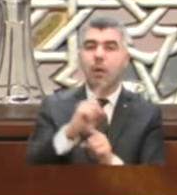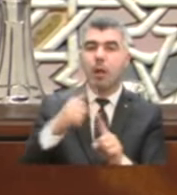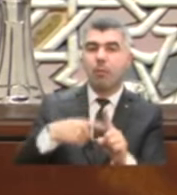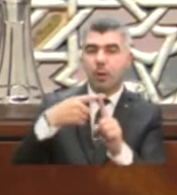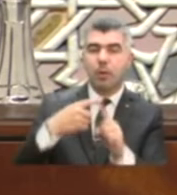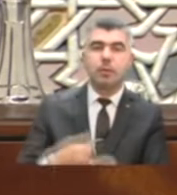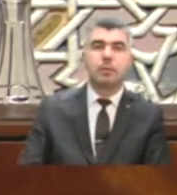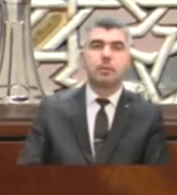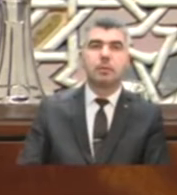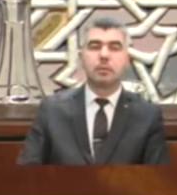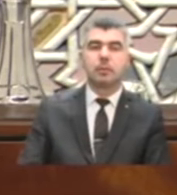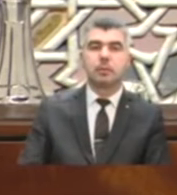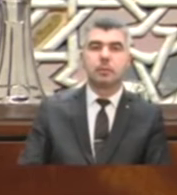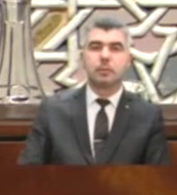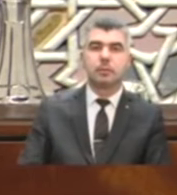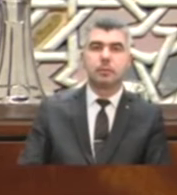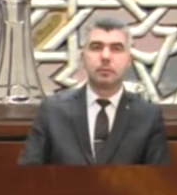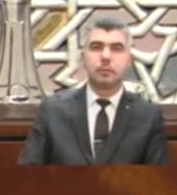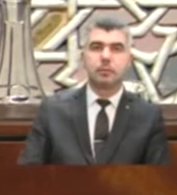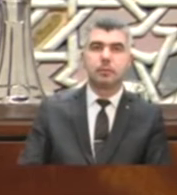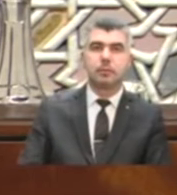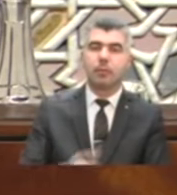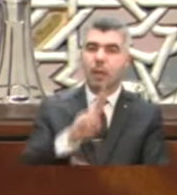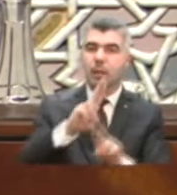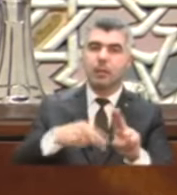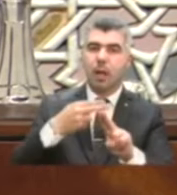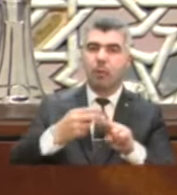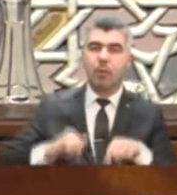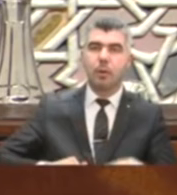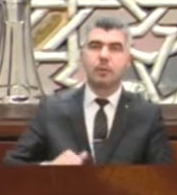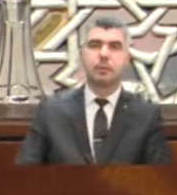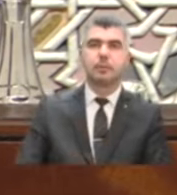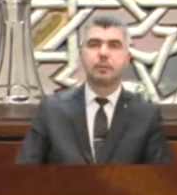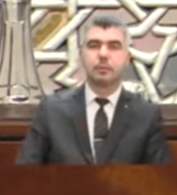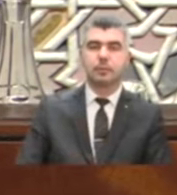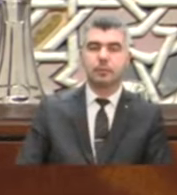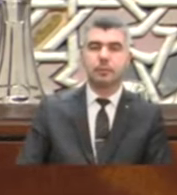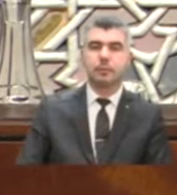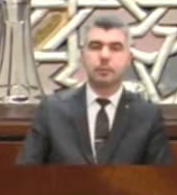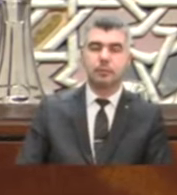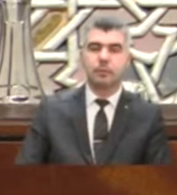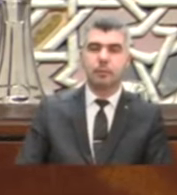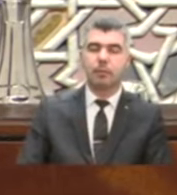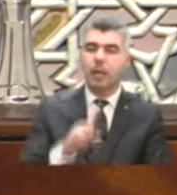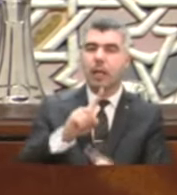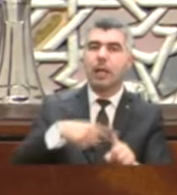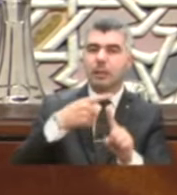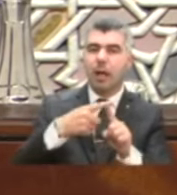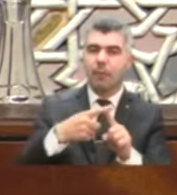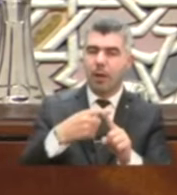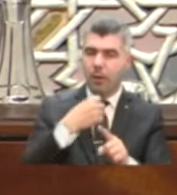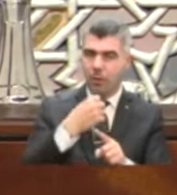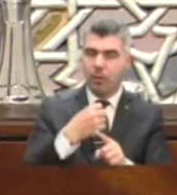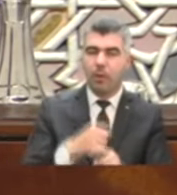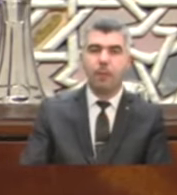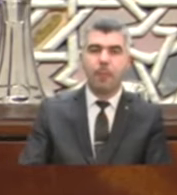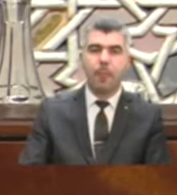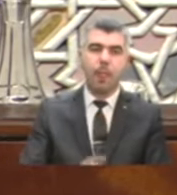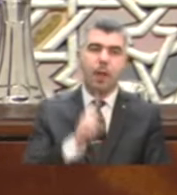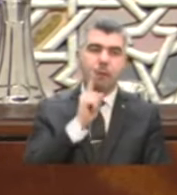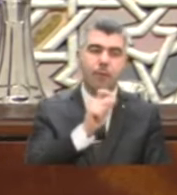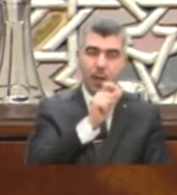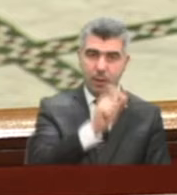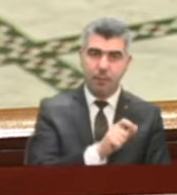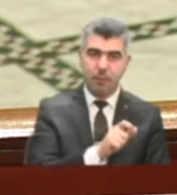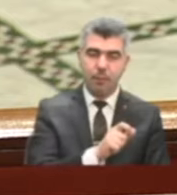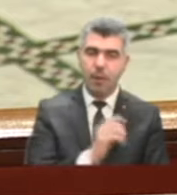الموضوع؟ ما كاينش رد السيدة الوزيرة؟ لا، هي إضافة بسيطة، لأن مع السيدة النائبة المحترمة